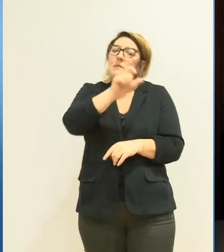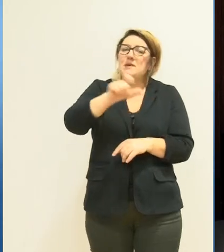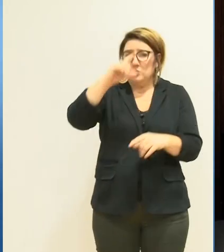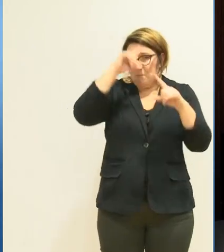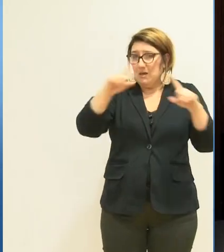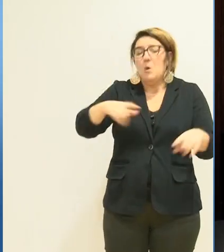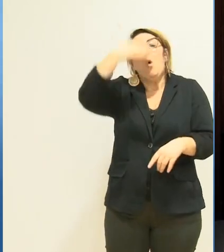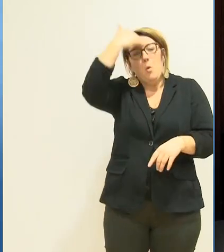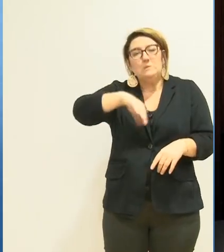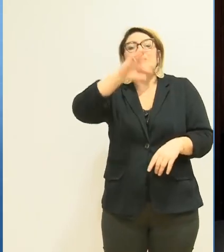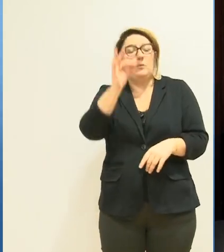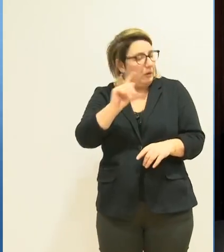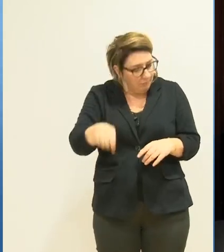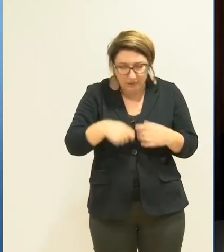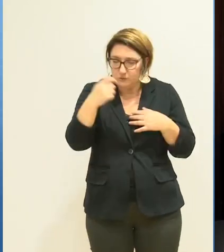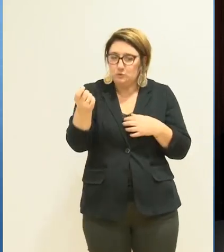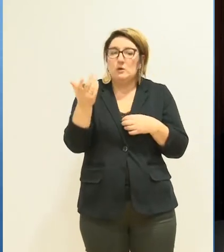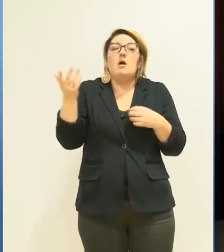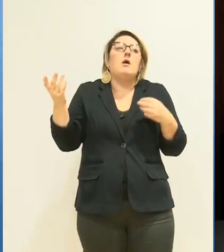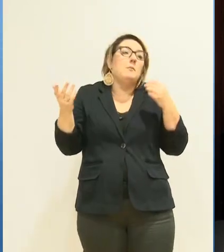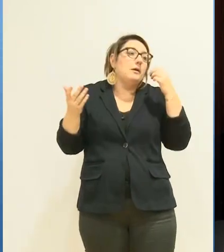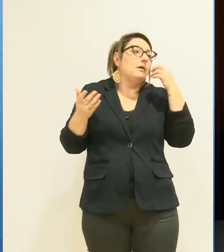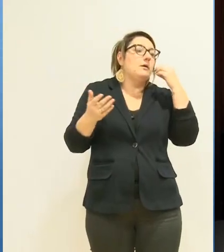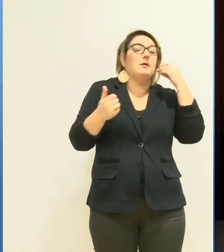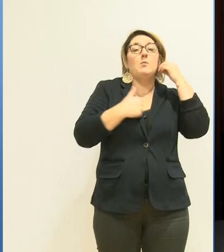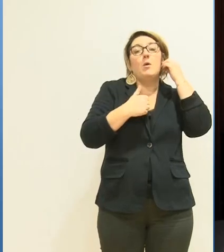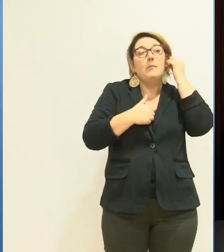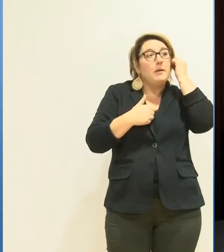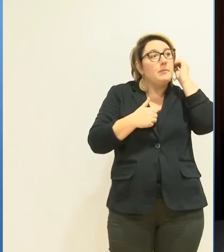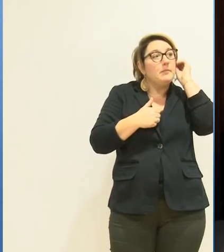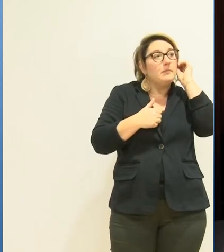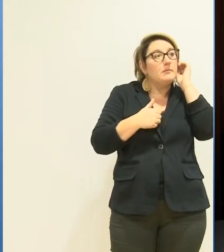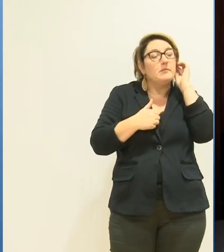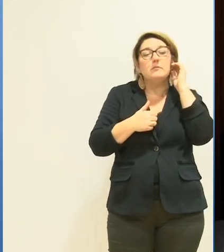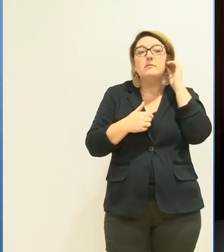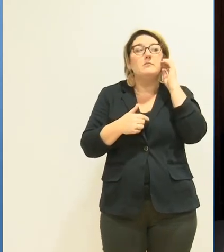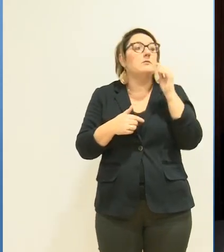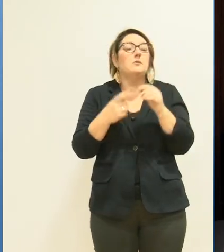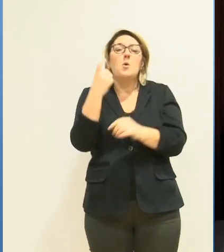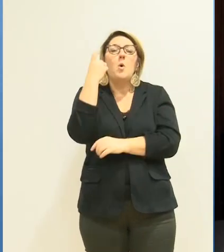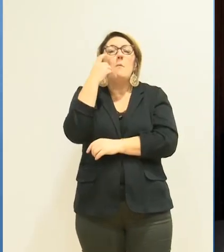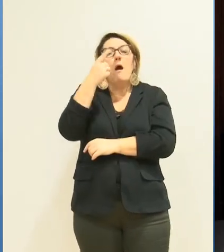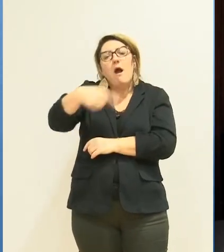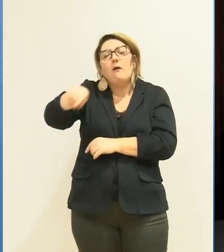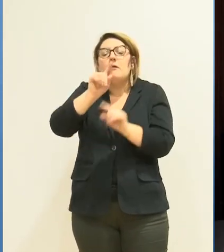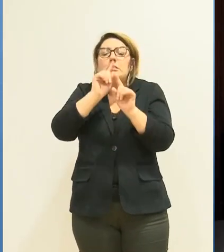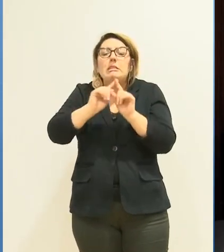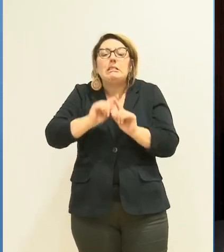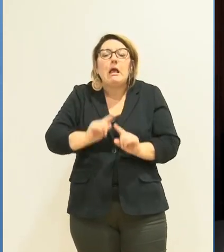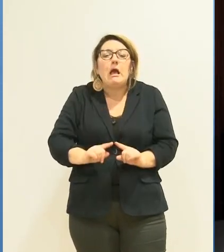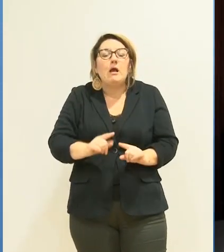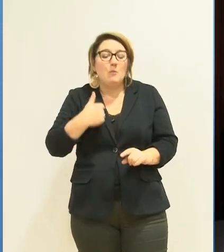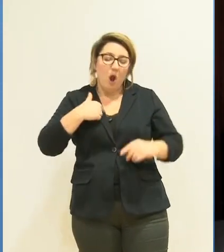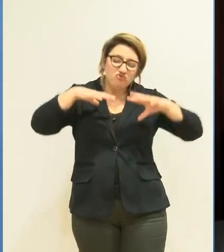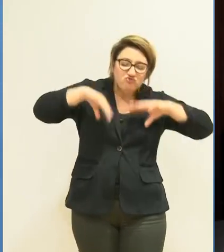savons alors après je vais passer sur les détails de vos remarques sur là où